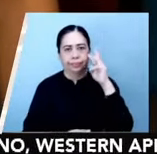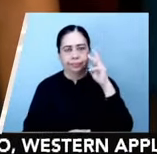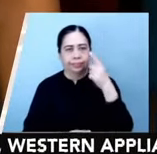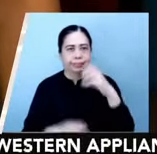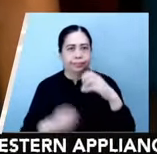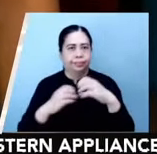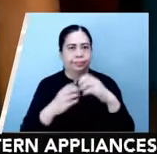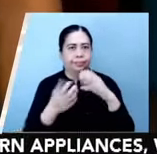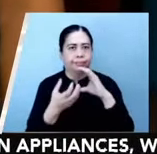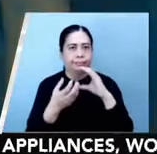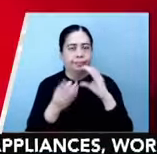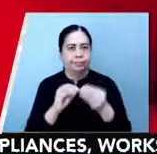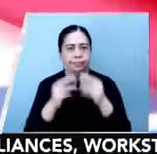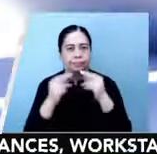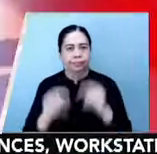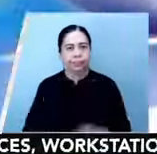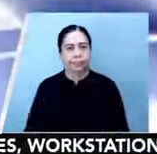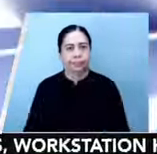Integrated News.